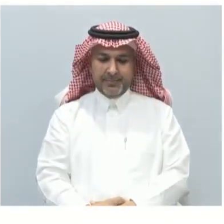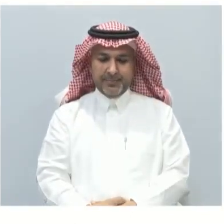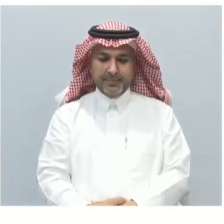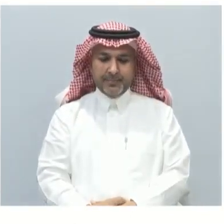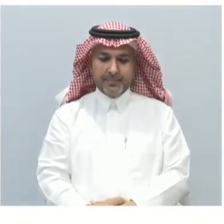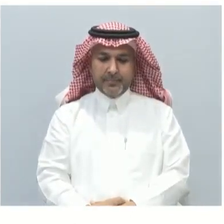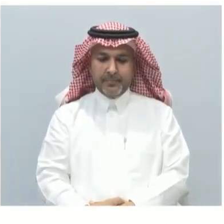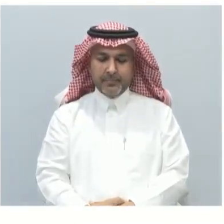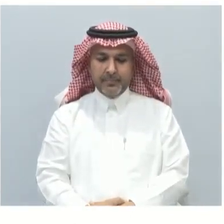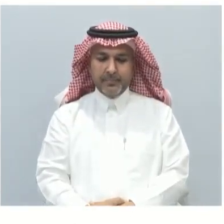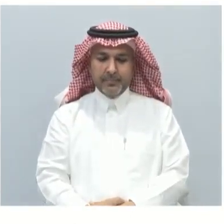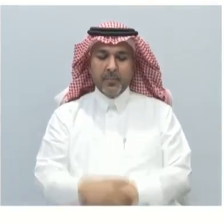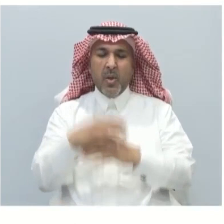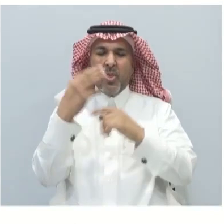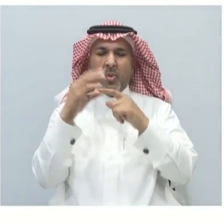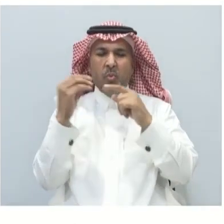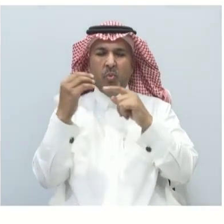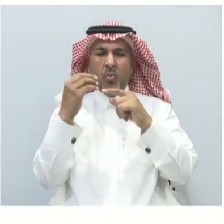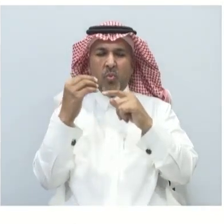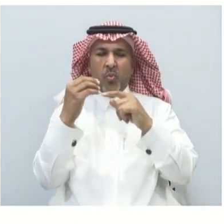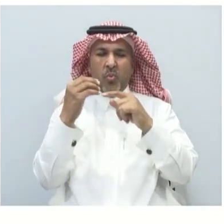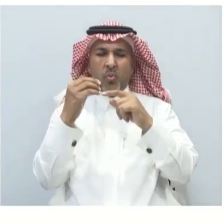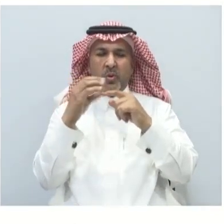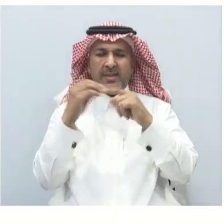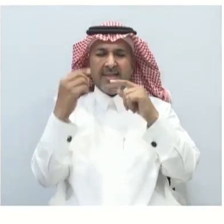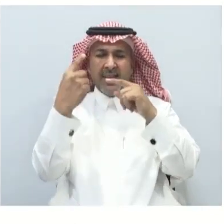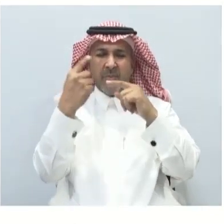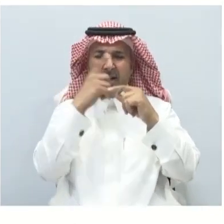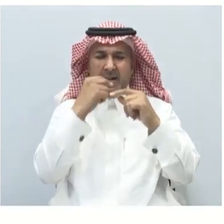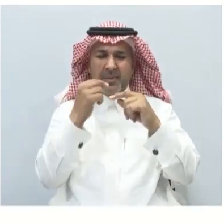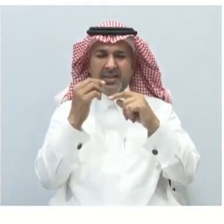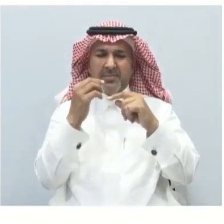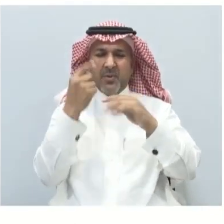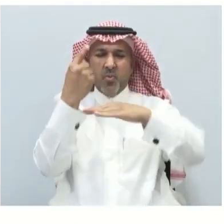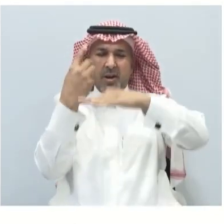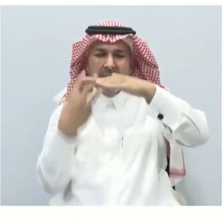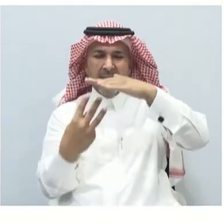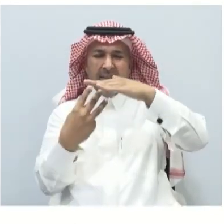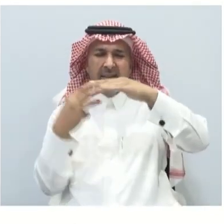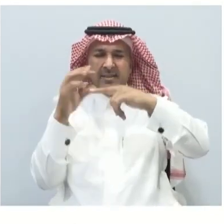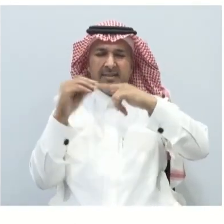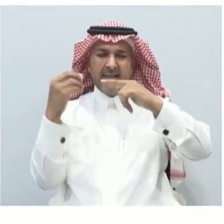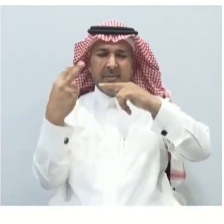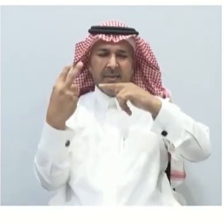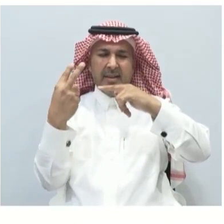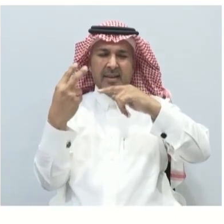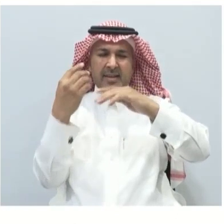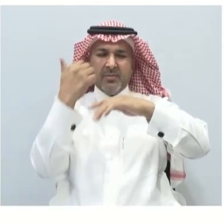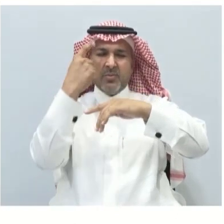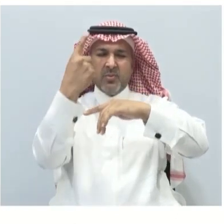الاكس سالب واحد هذه بتصير ثلث واذا كانت الاكس سالب اثنين فتصير تسع